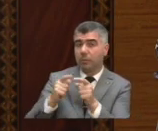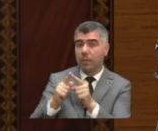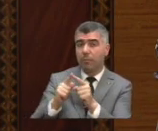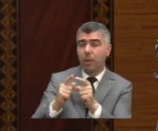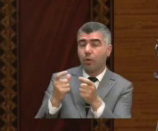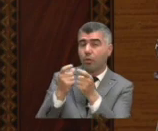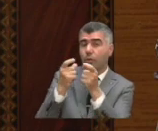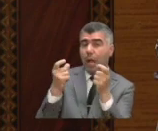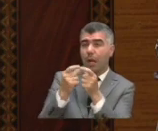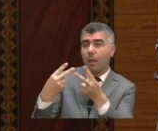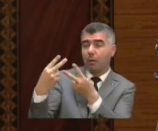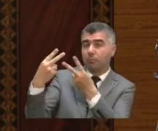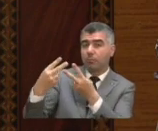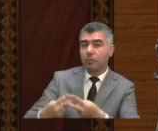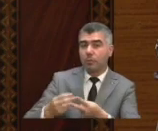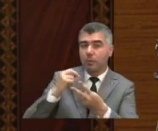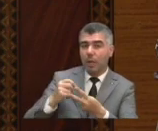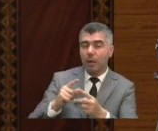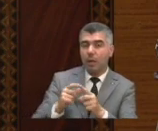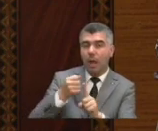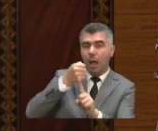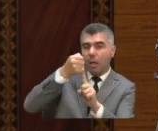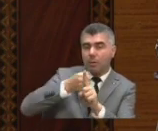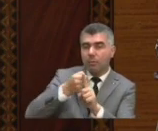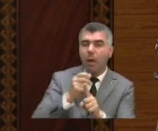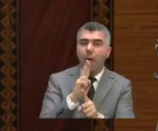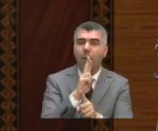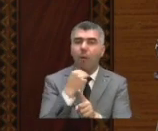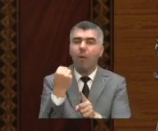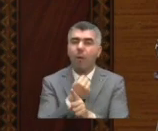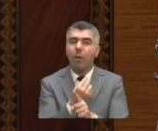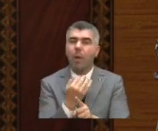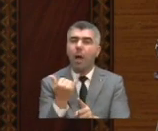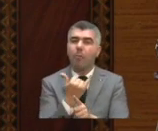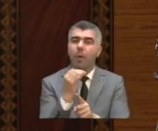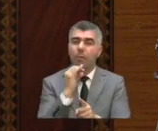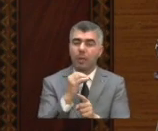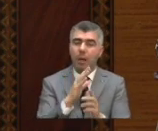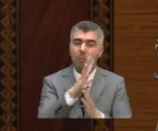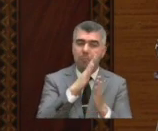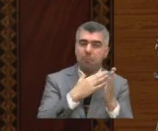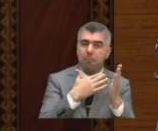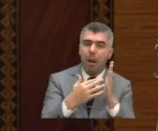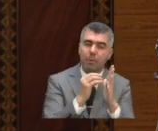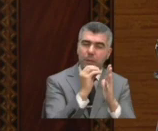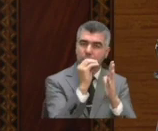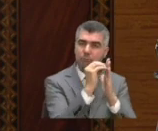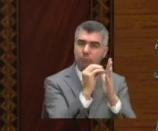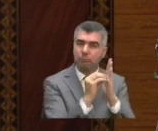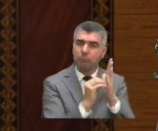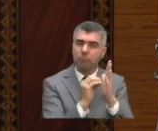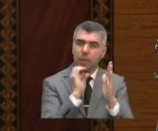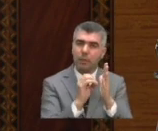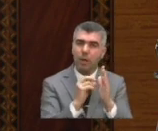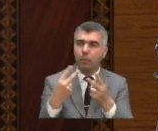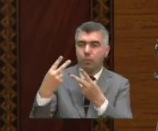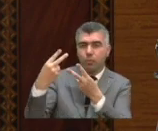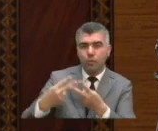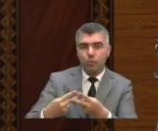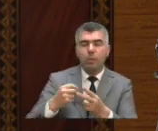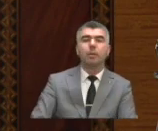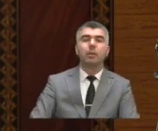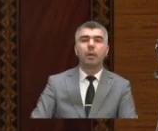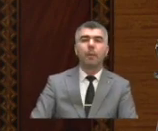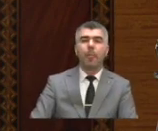على الاستثمار ستعمل الحكومه على تفعيل خارطه الطريق التي اعتمدتها لتحسين مناخ الاعمال والتي